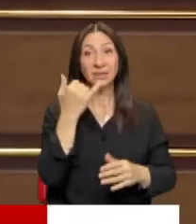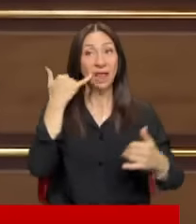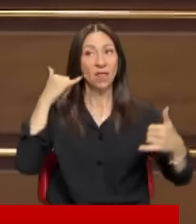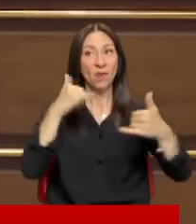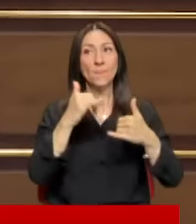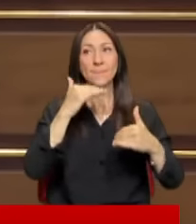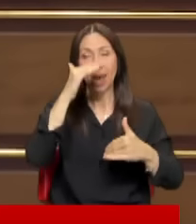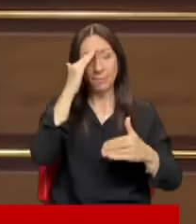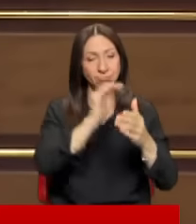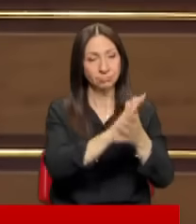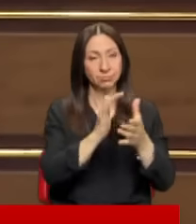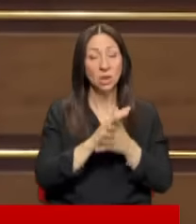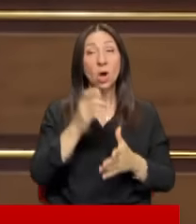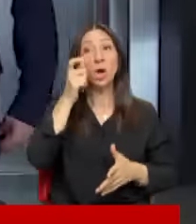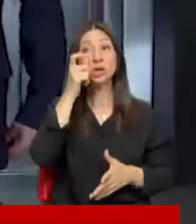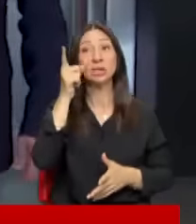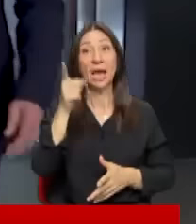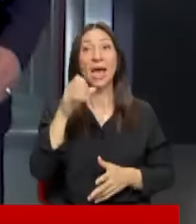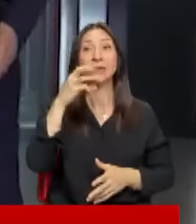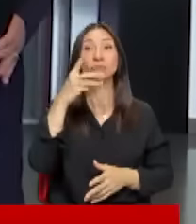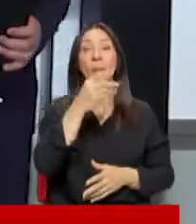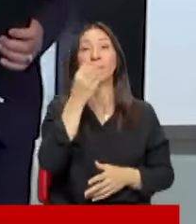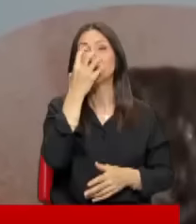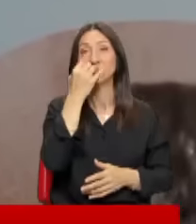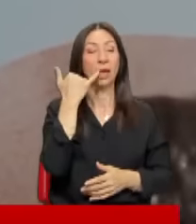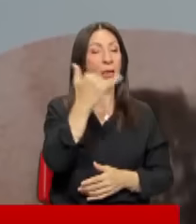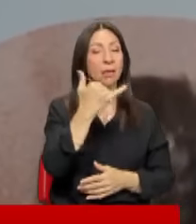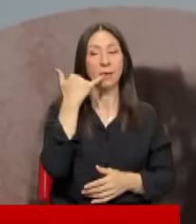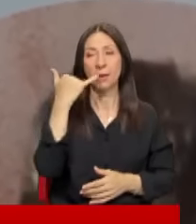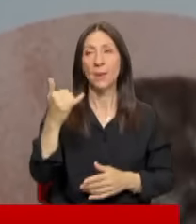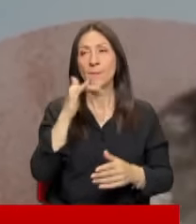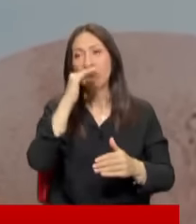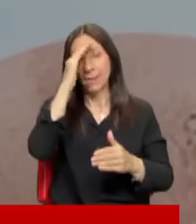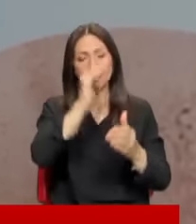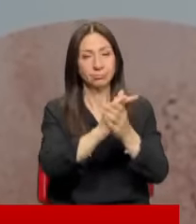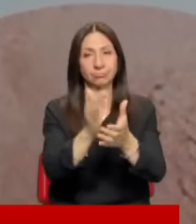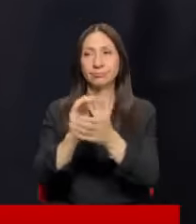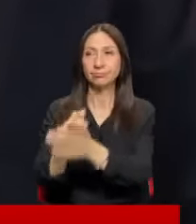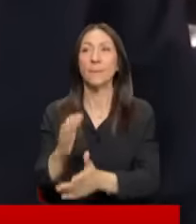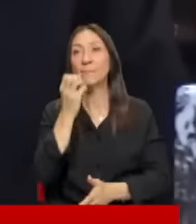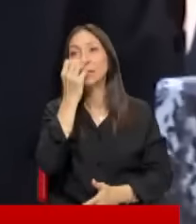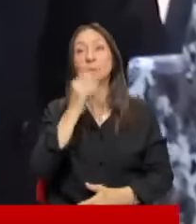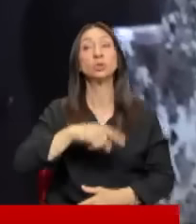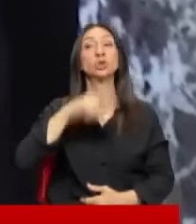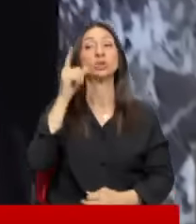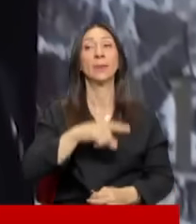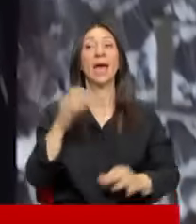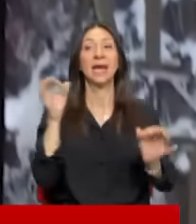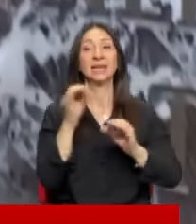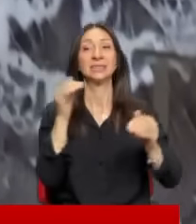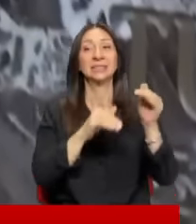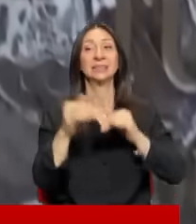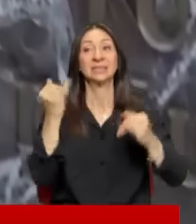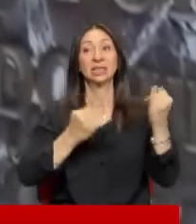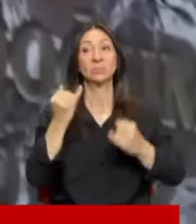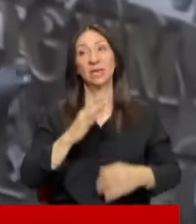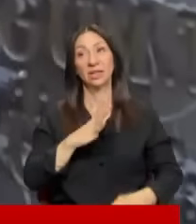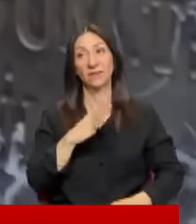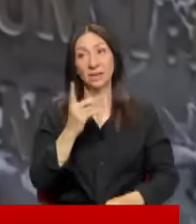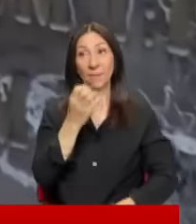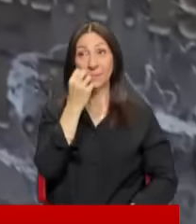telefonla bayramlaşırken Özgür Özel de Erdoğan ve Bahçeli'yi arayarak bayramlarını kutladı. Bahçeli'nin gündeminde erken seçim tartışmaları da